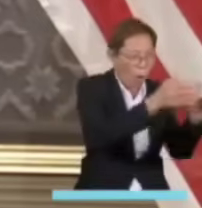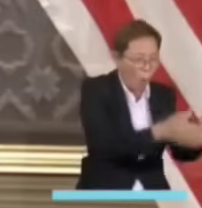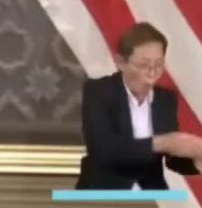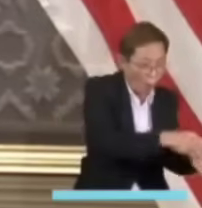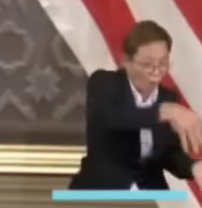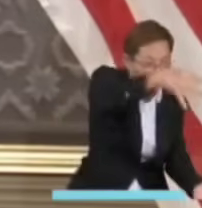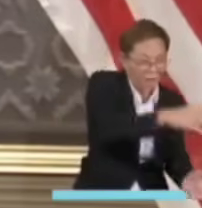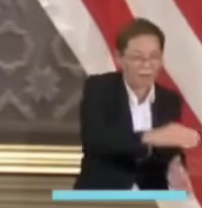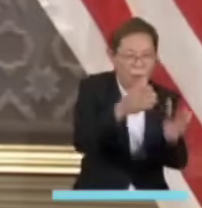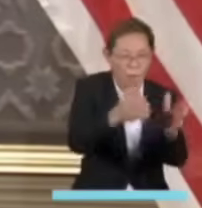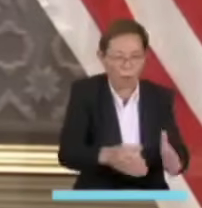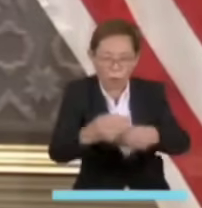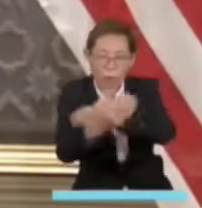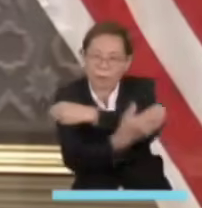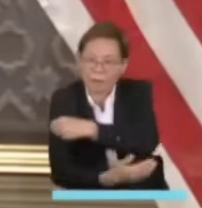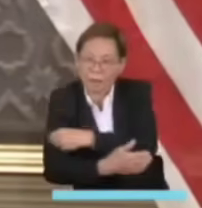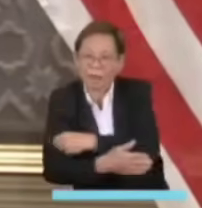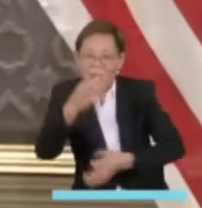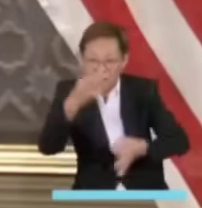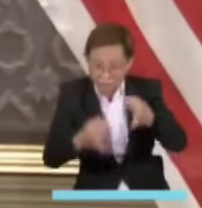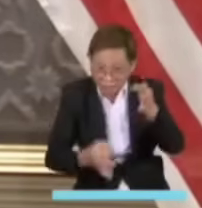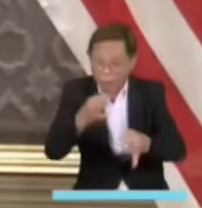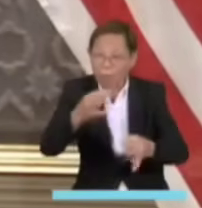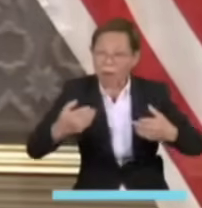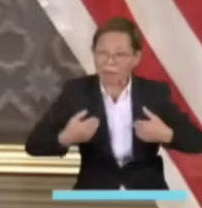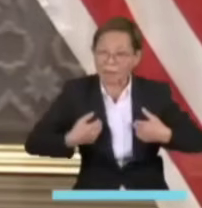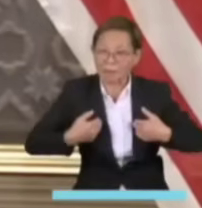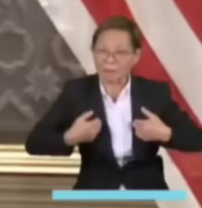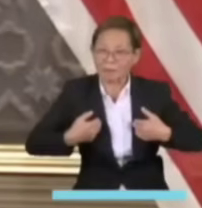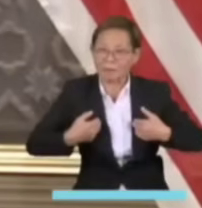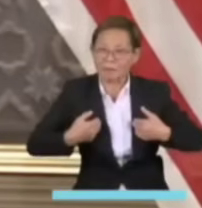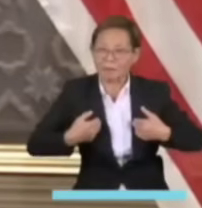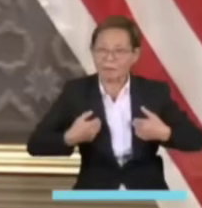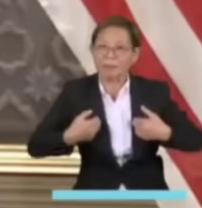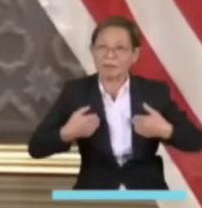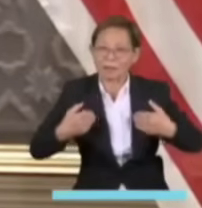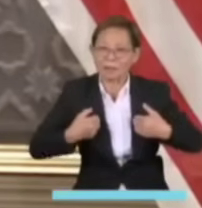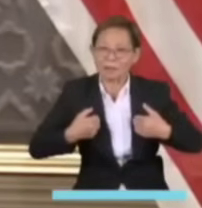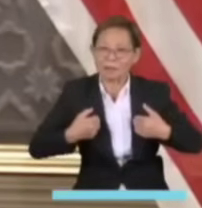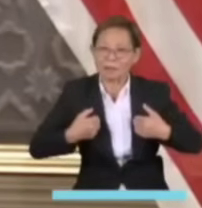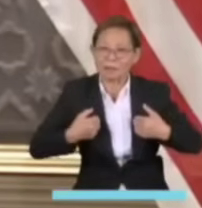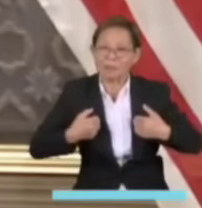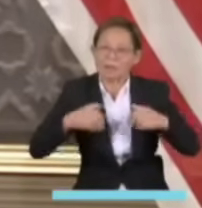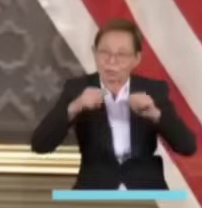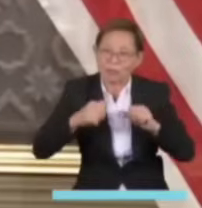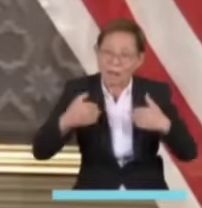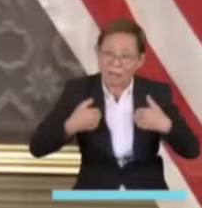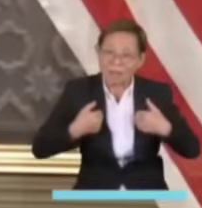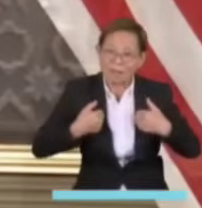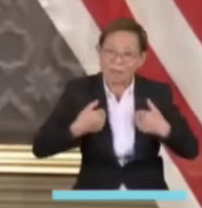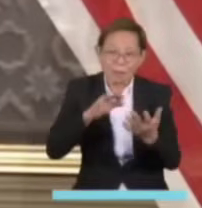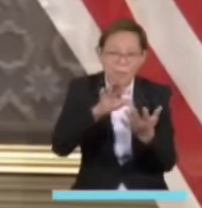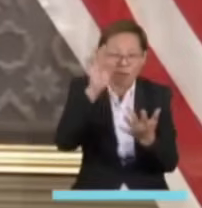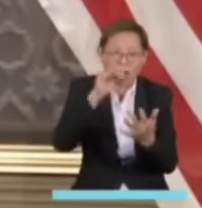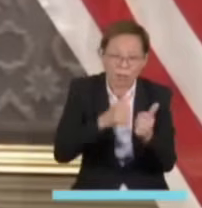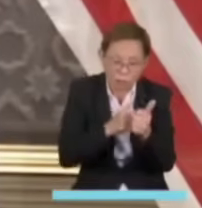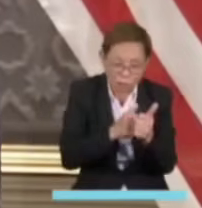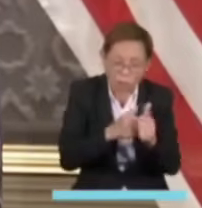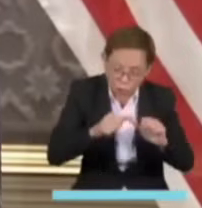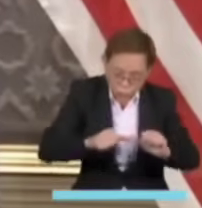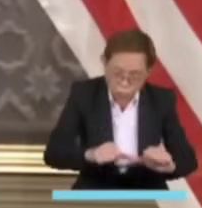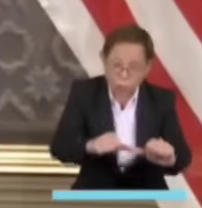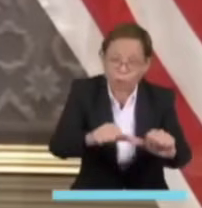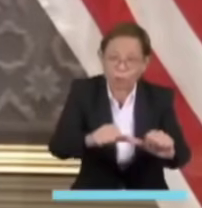asing. Kalau ada kalangan yang memilih untuk meneruskan dasar ini